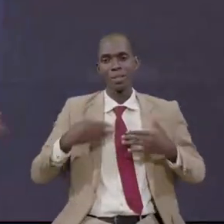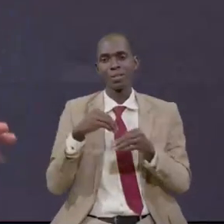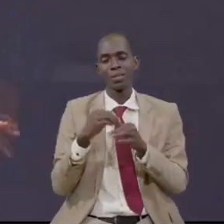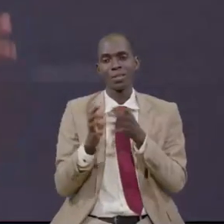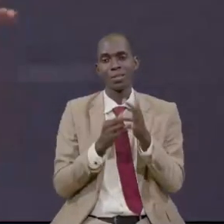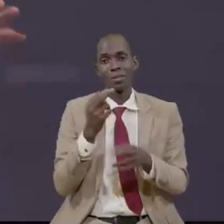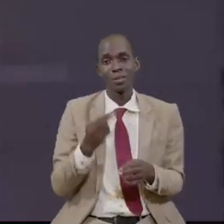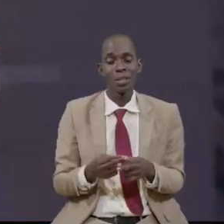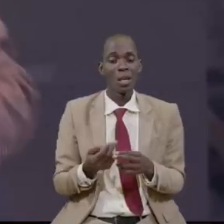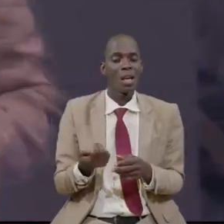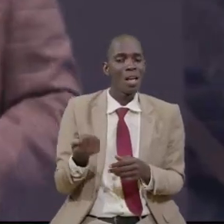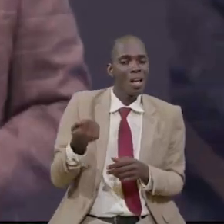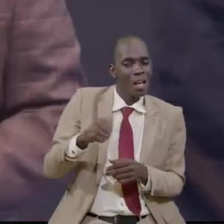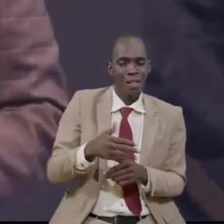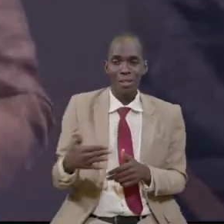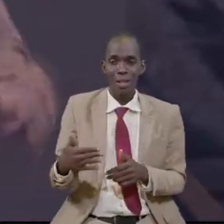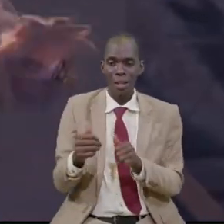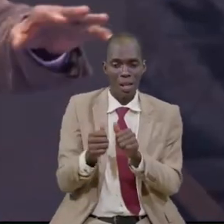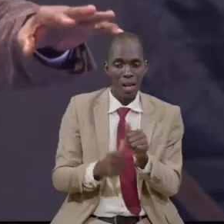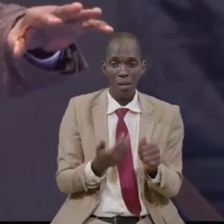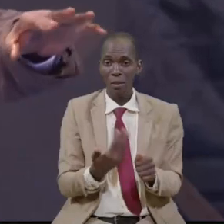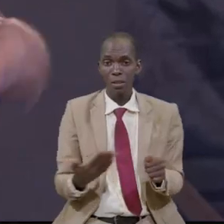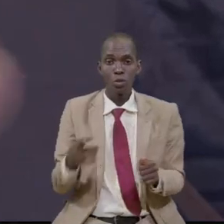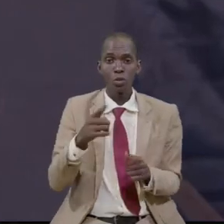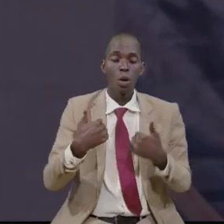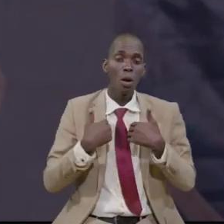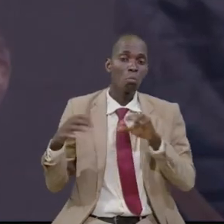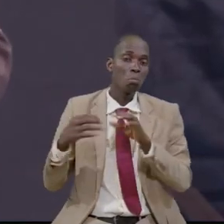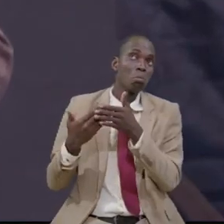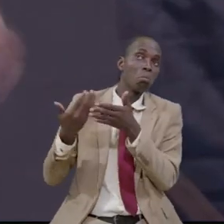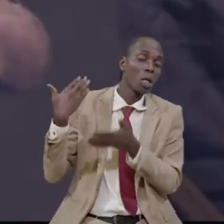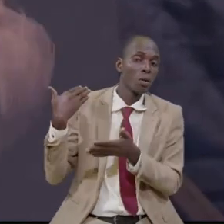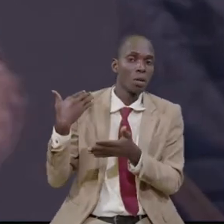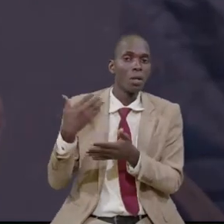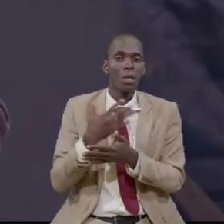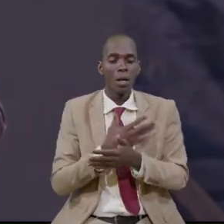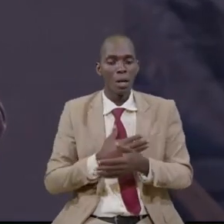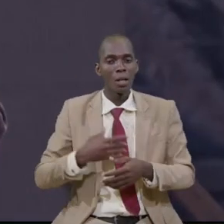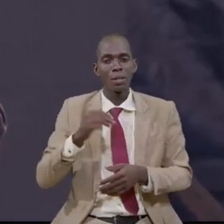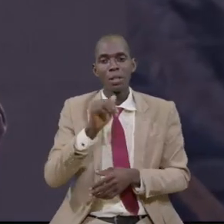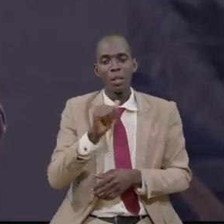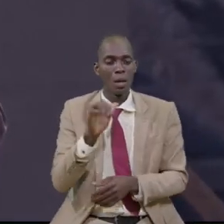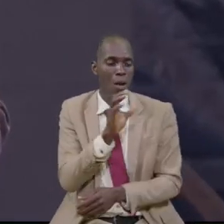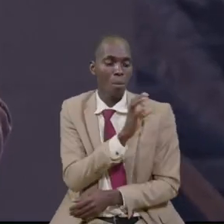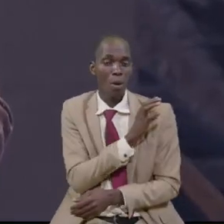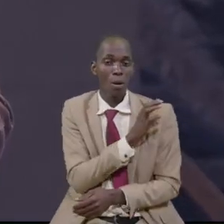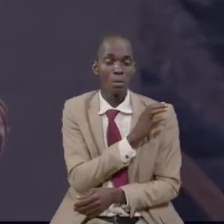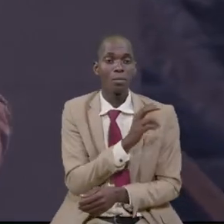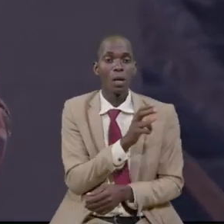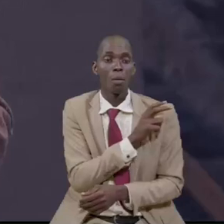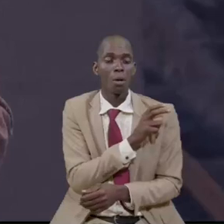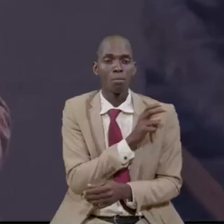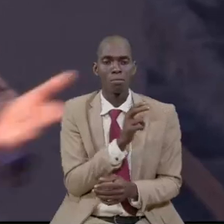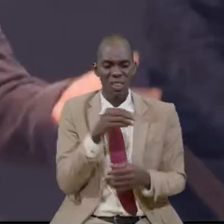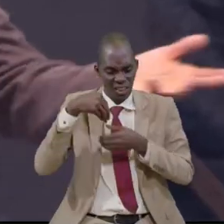Toute chose, tout ce que vous aviez fait au départ, et le policier au-dedans